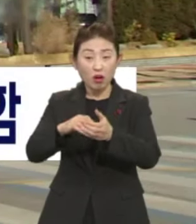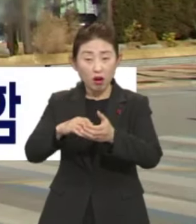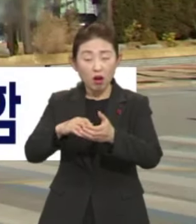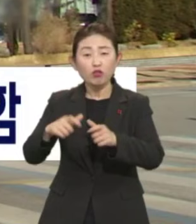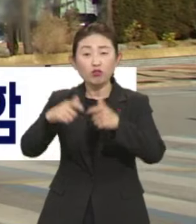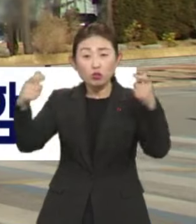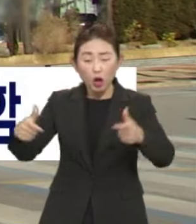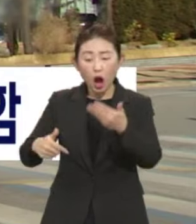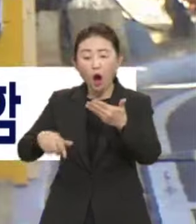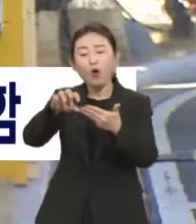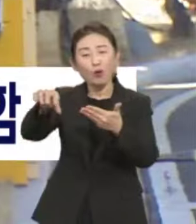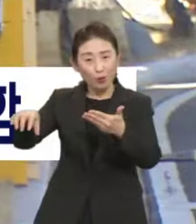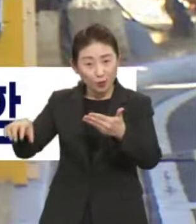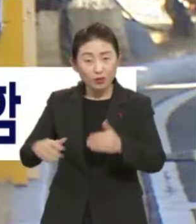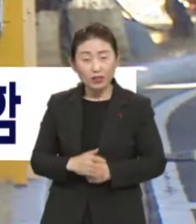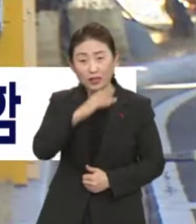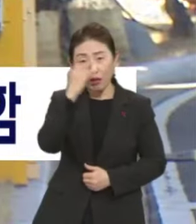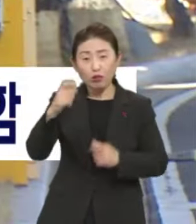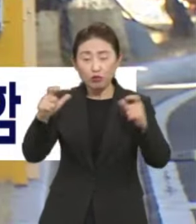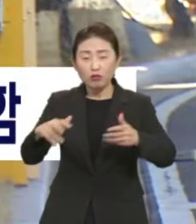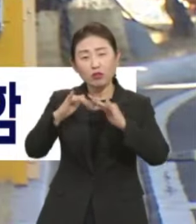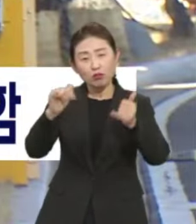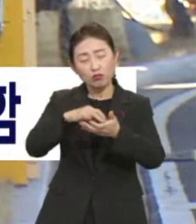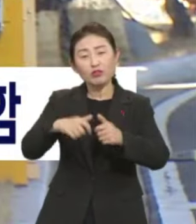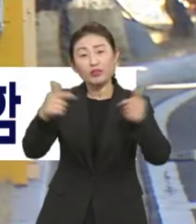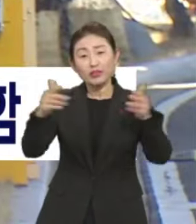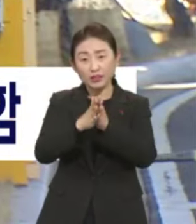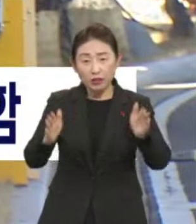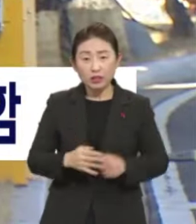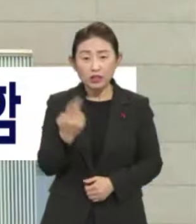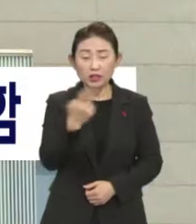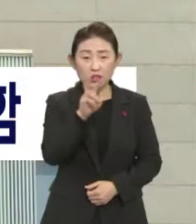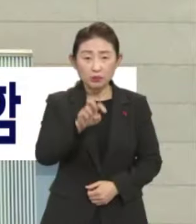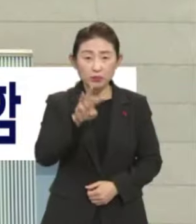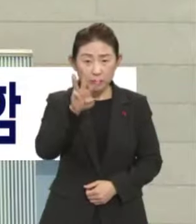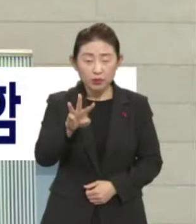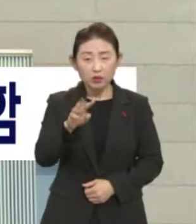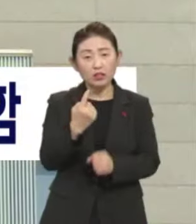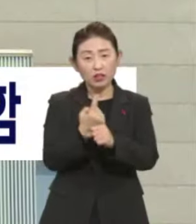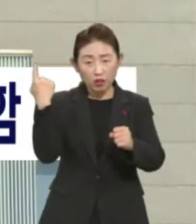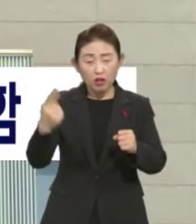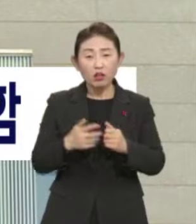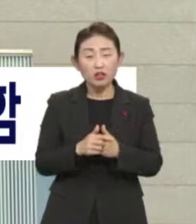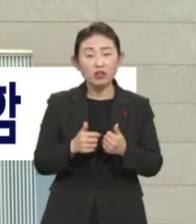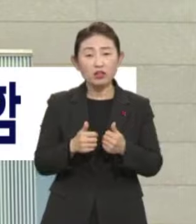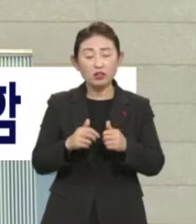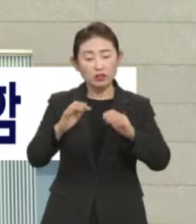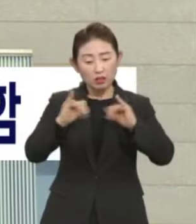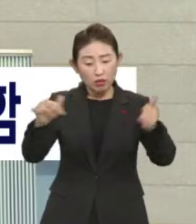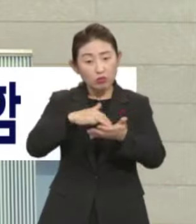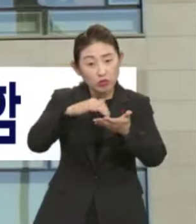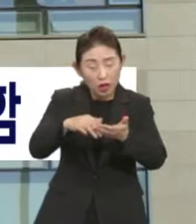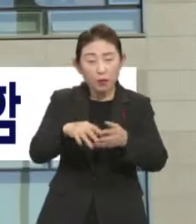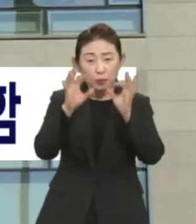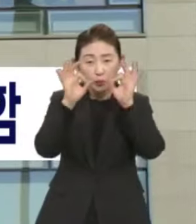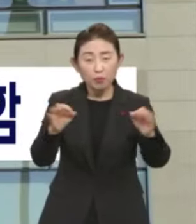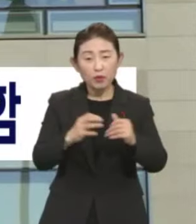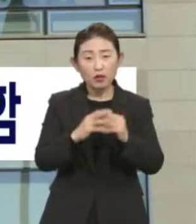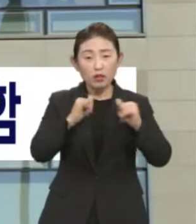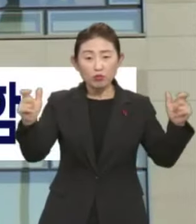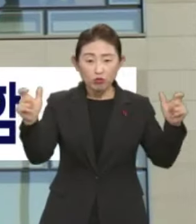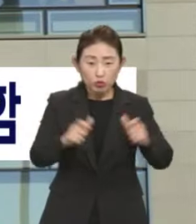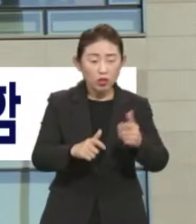포함됐다고 밝혔습니다 지난 10일 행안부가 발표한 2023년 말 기준 주민 등록 인구 통계에 따르면 인구